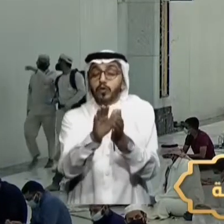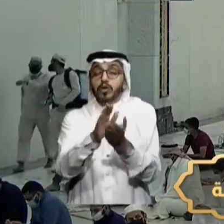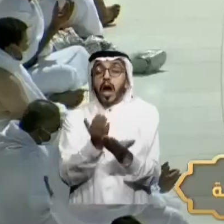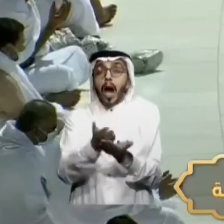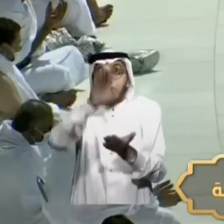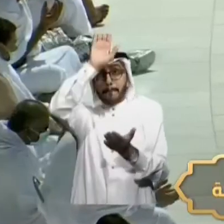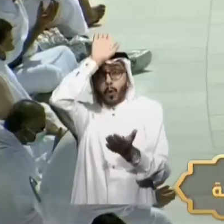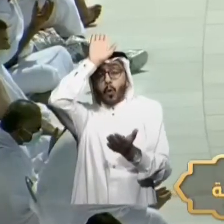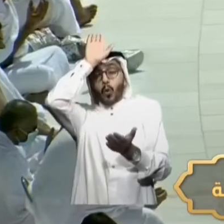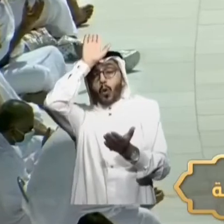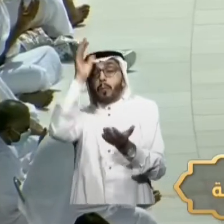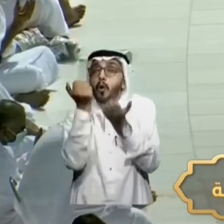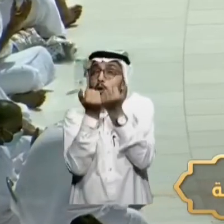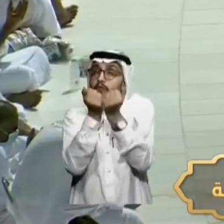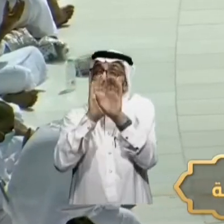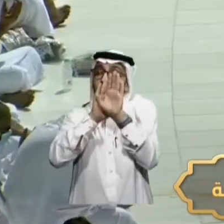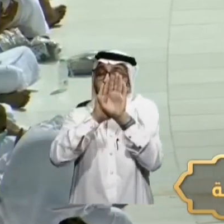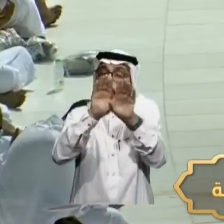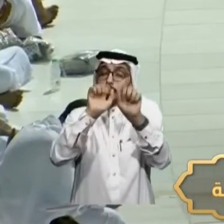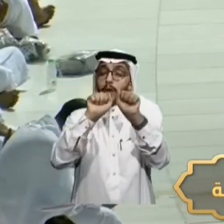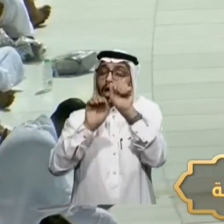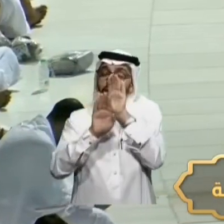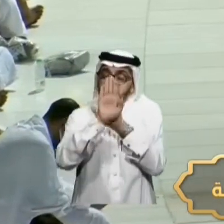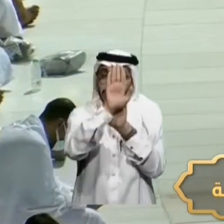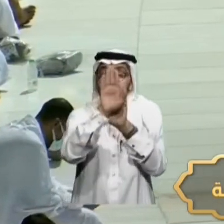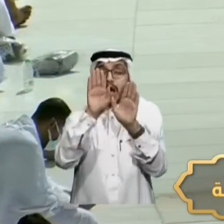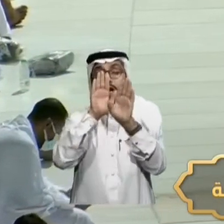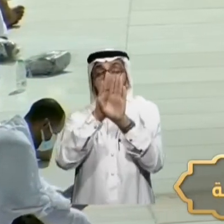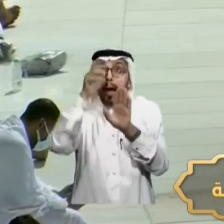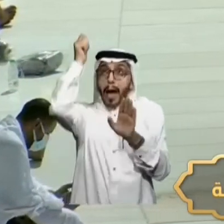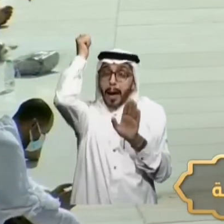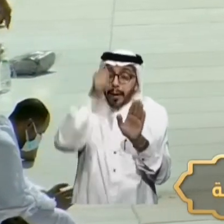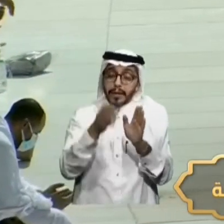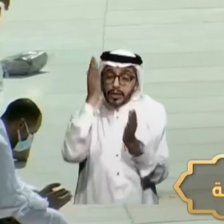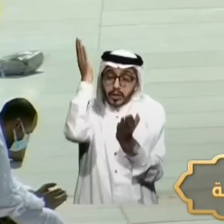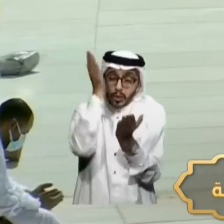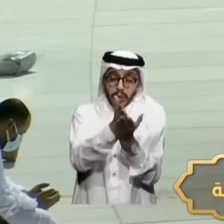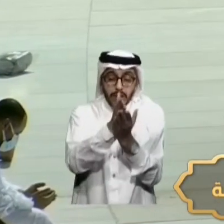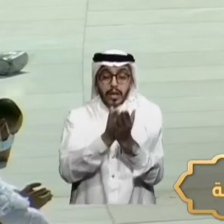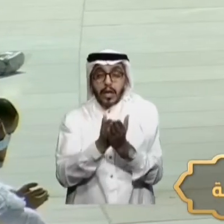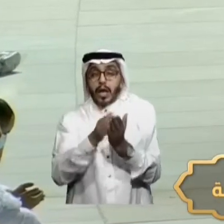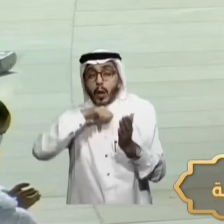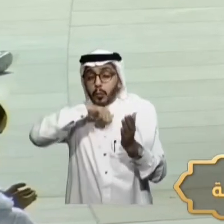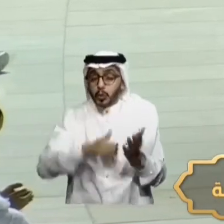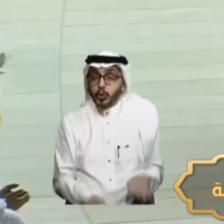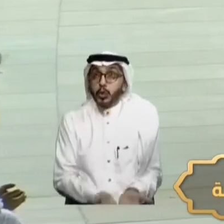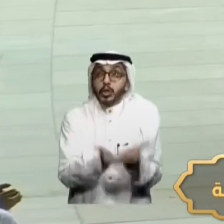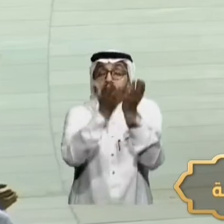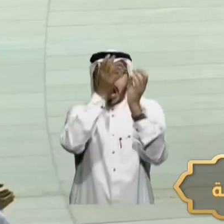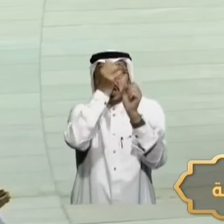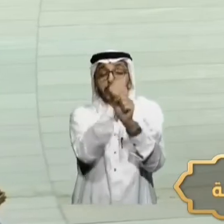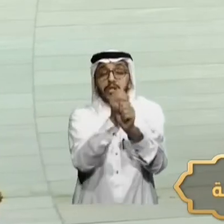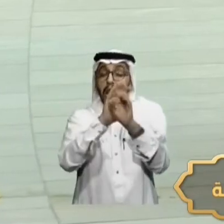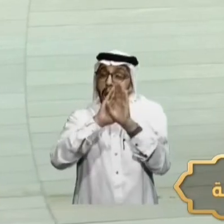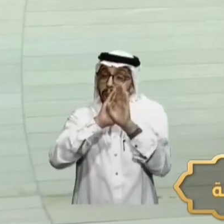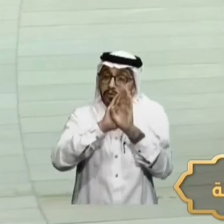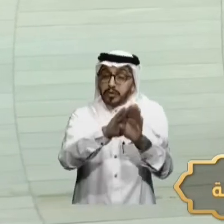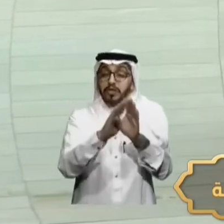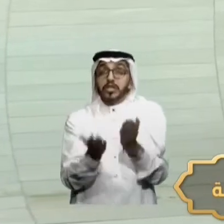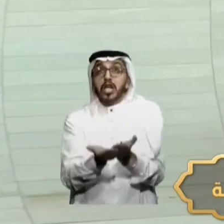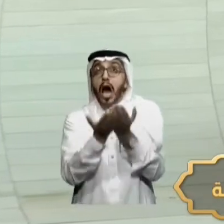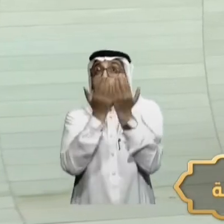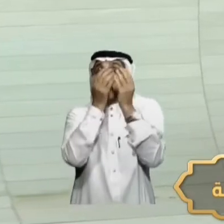ولاة أمور المسلمين، اللهم اجعلهم لشرعك محكِّمين، ولنبيِّك صلى الله عليه